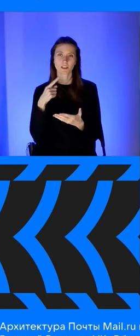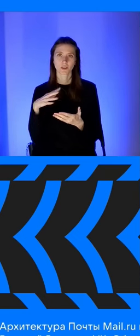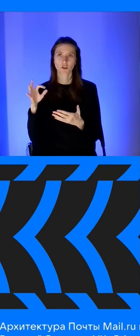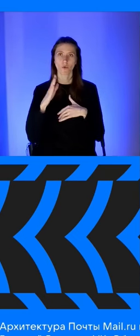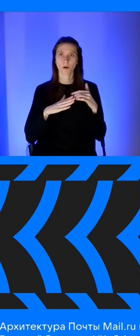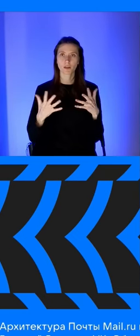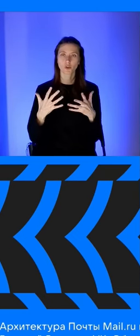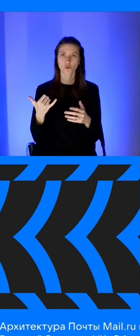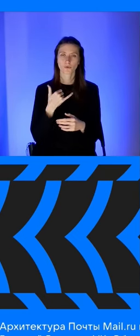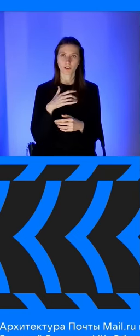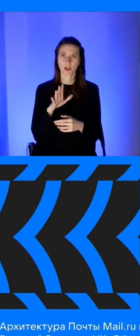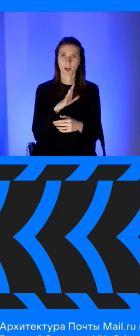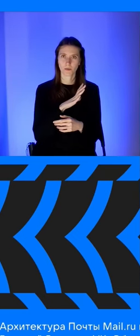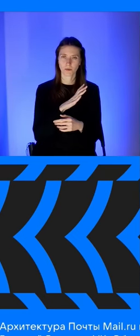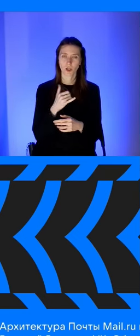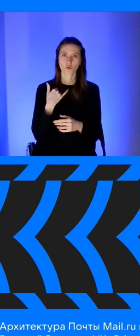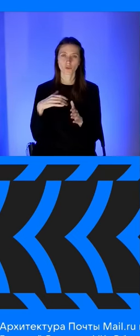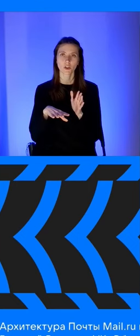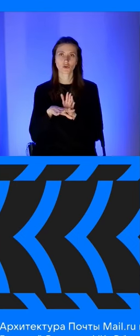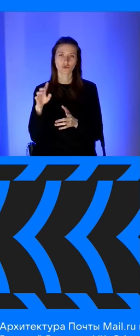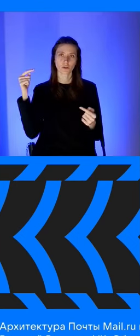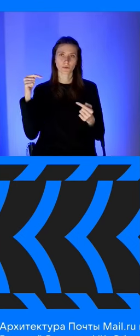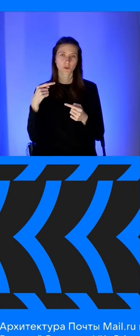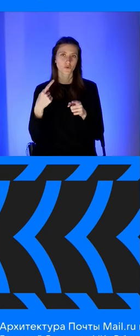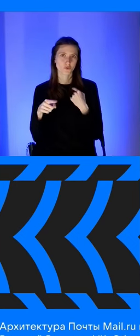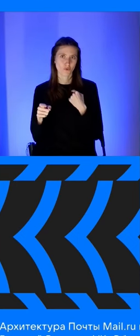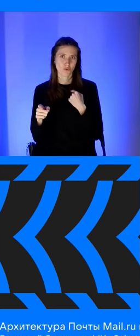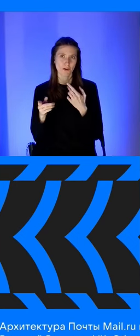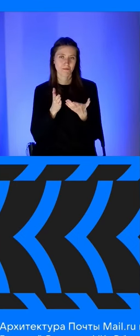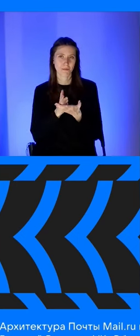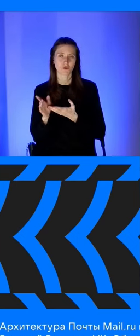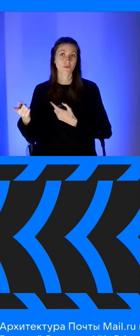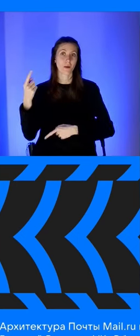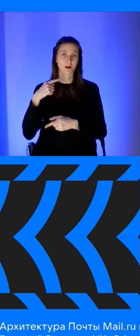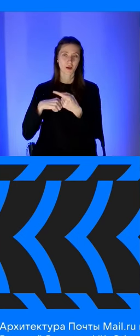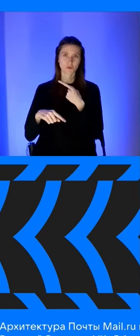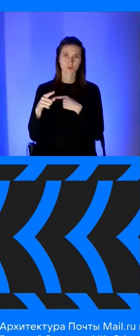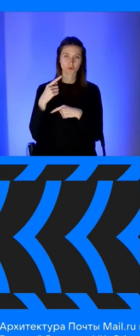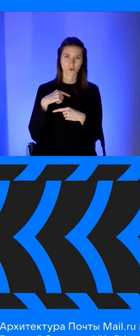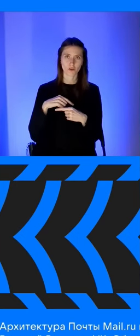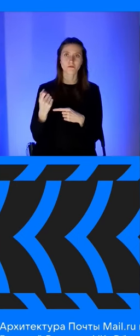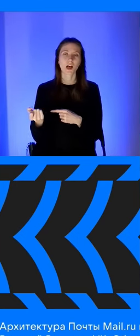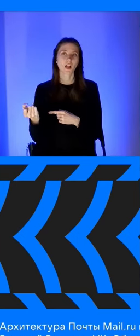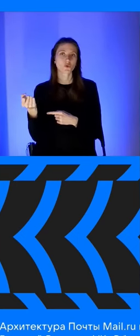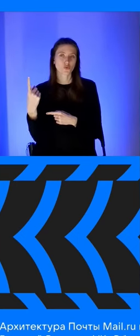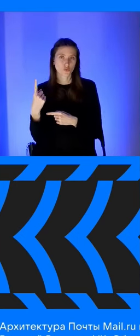которая у меня была, у нас лучше заходил всегда другой подход, в обратную сторону. От кода генерировалась